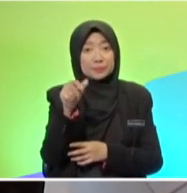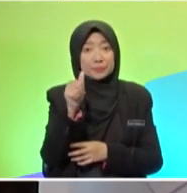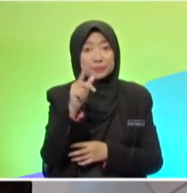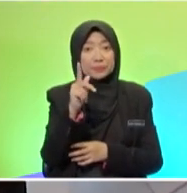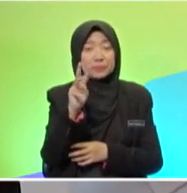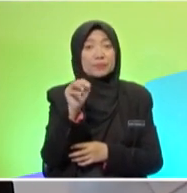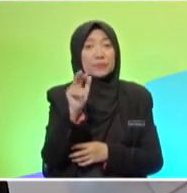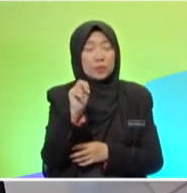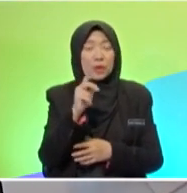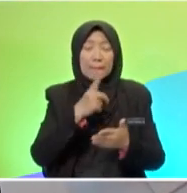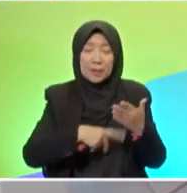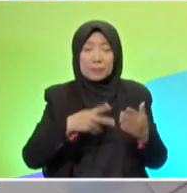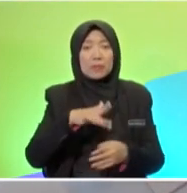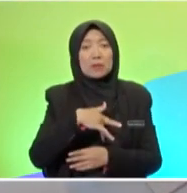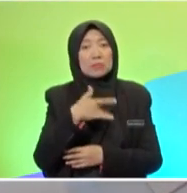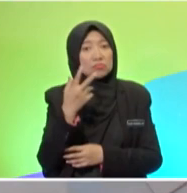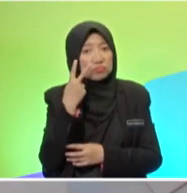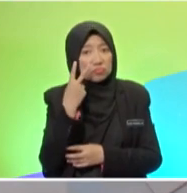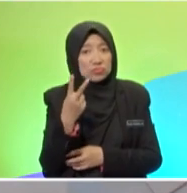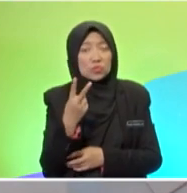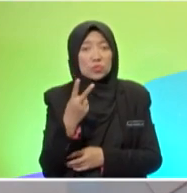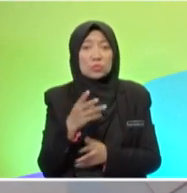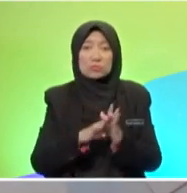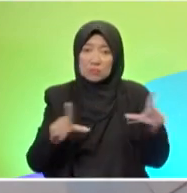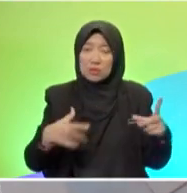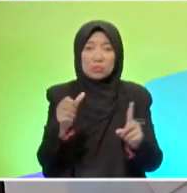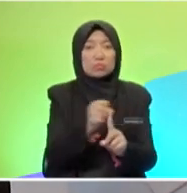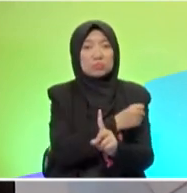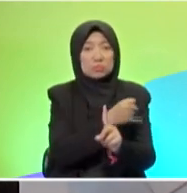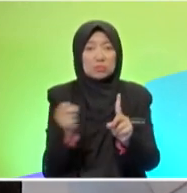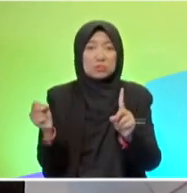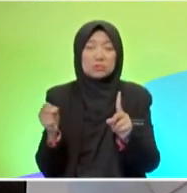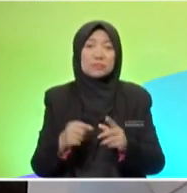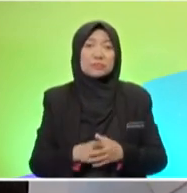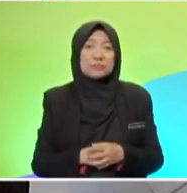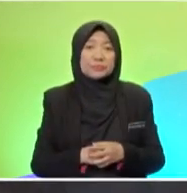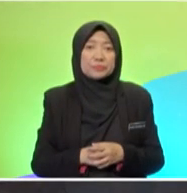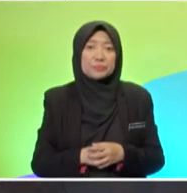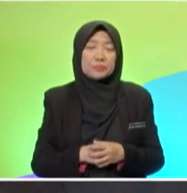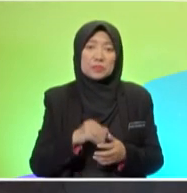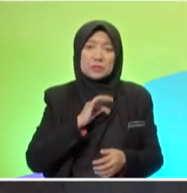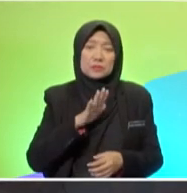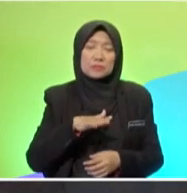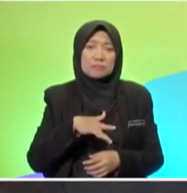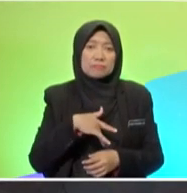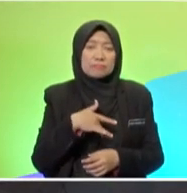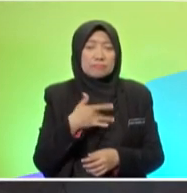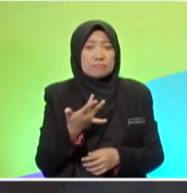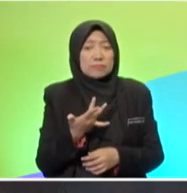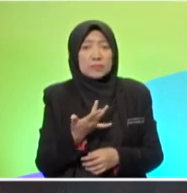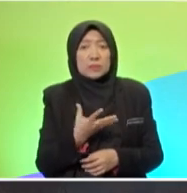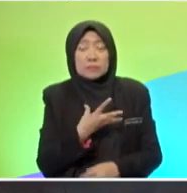apa perasaan awak situasi seperti ini saya akan merasa